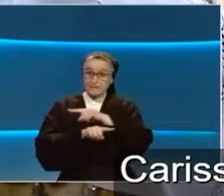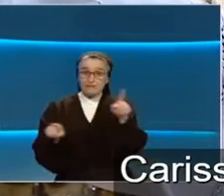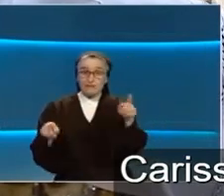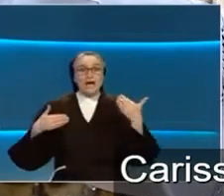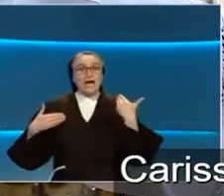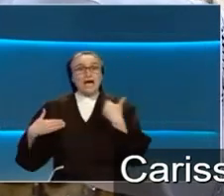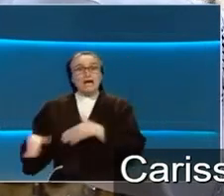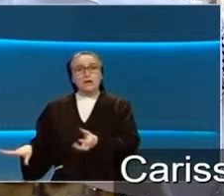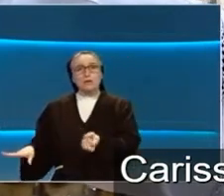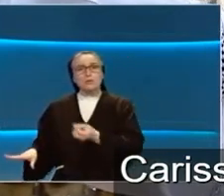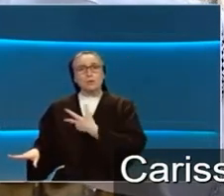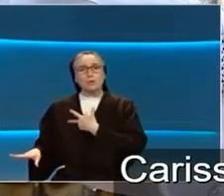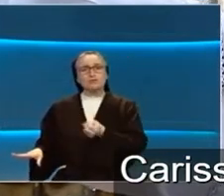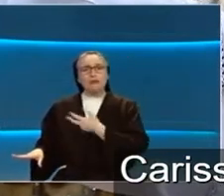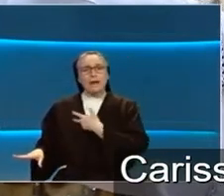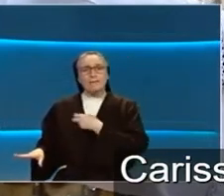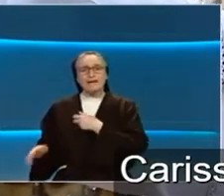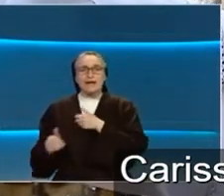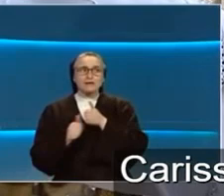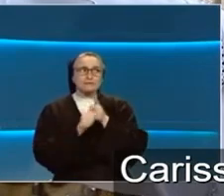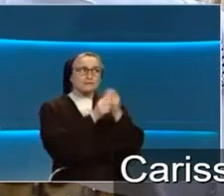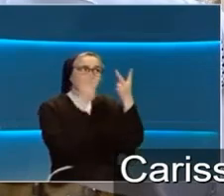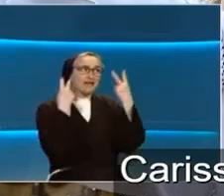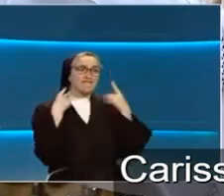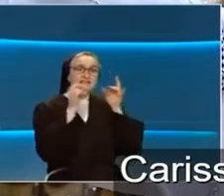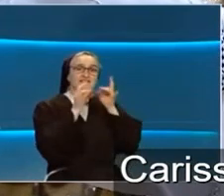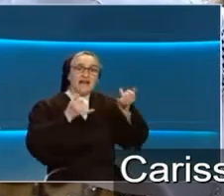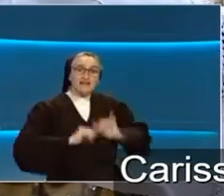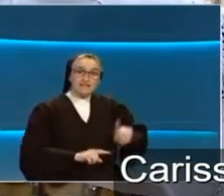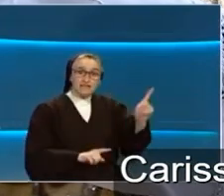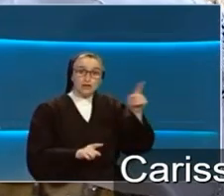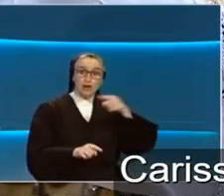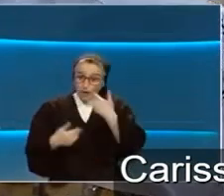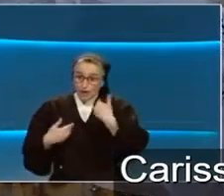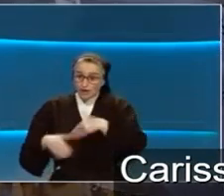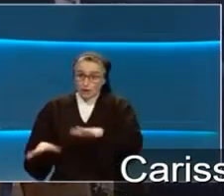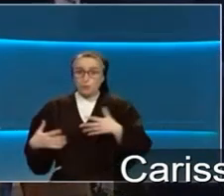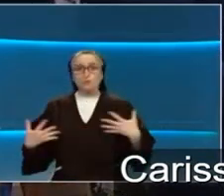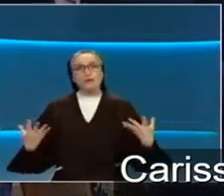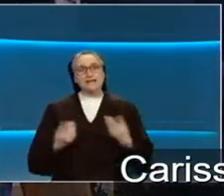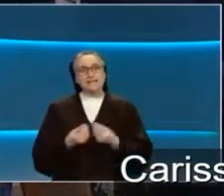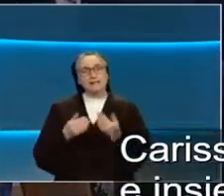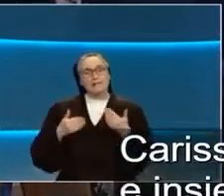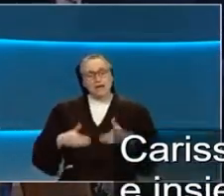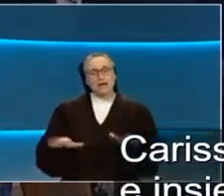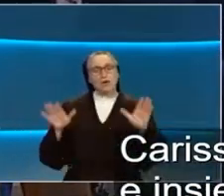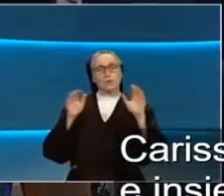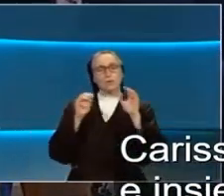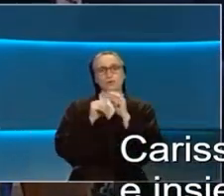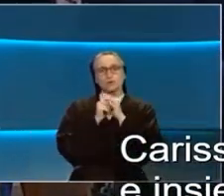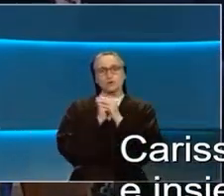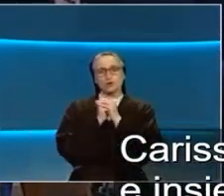Rinunciate al peccato per vivere nella libertà dei figli di Dio.